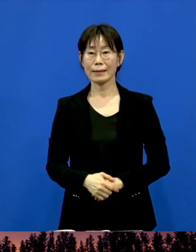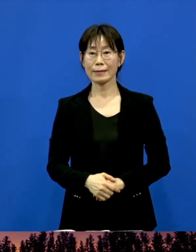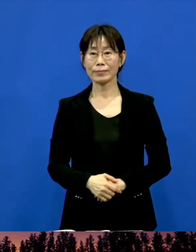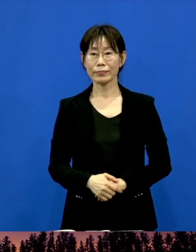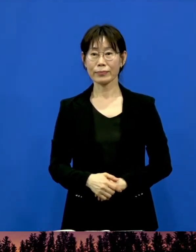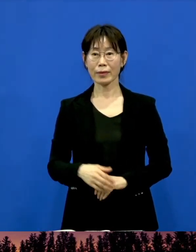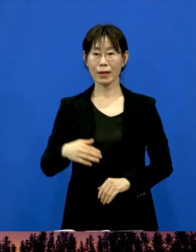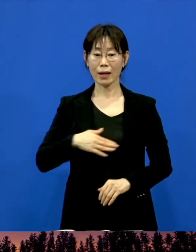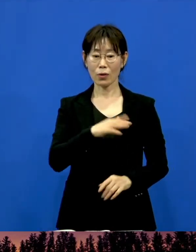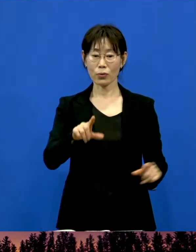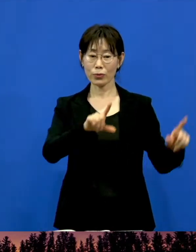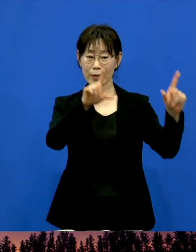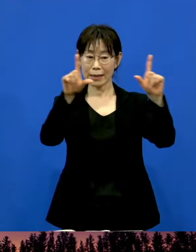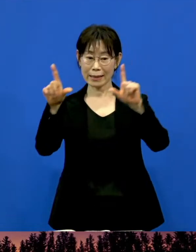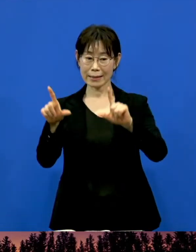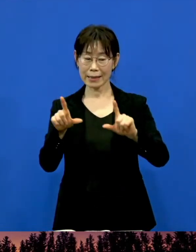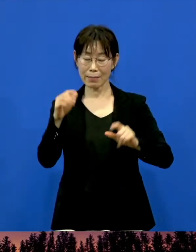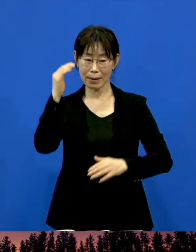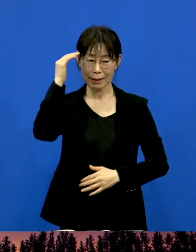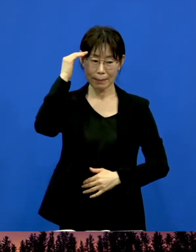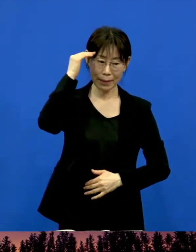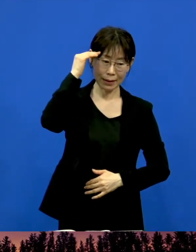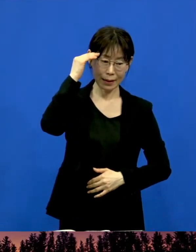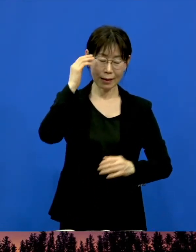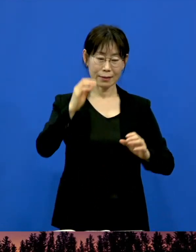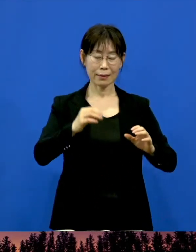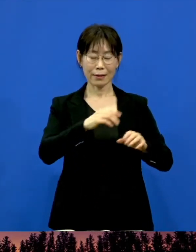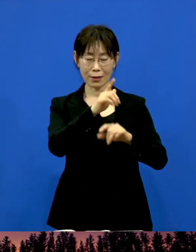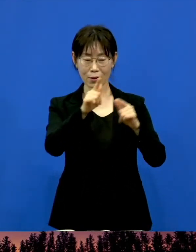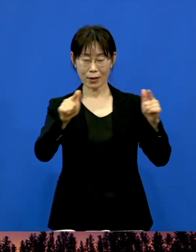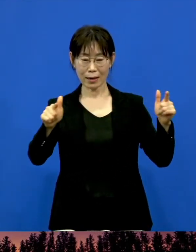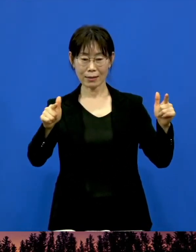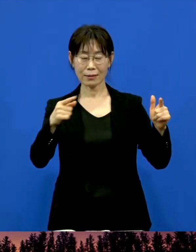우리의 삶의 구조를 얽어매는 것으로부터 빠져나와야 된다는 거예요.